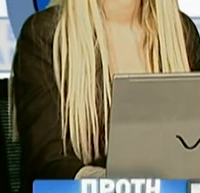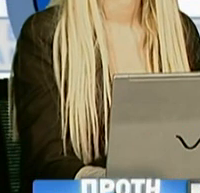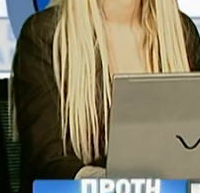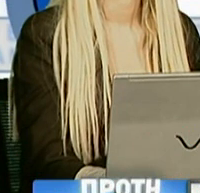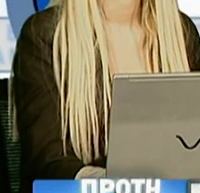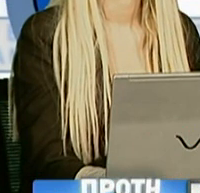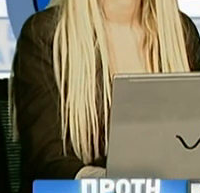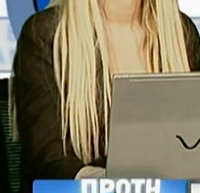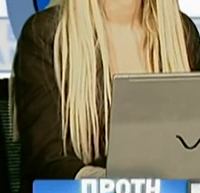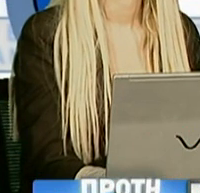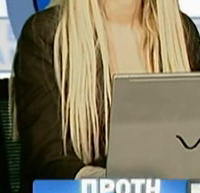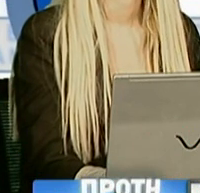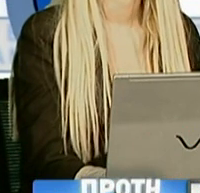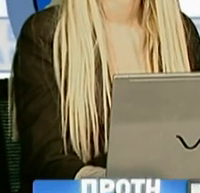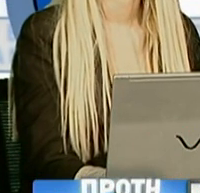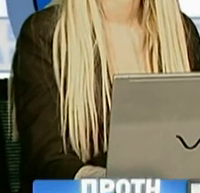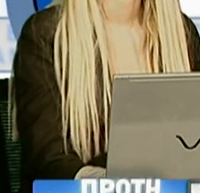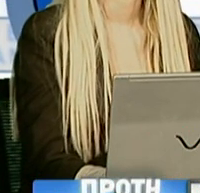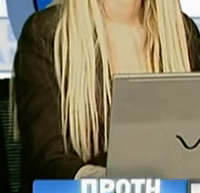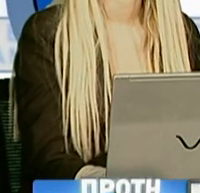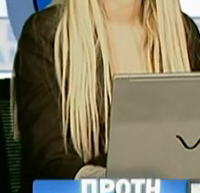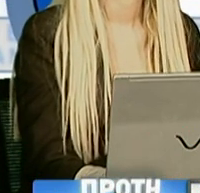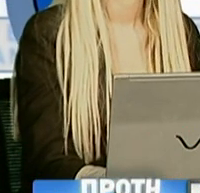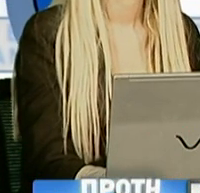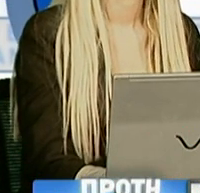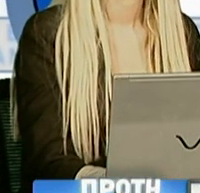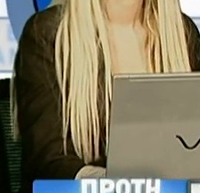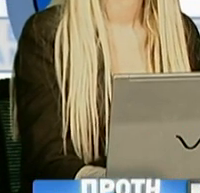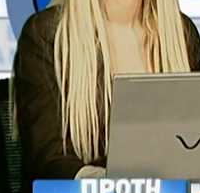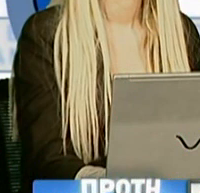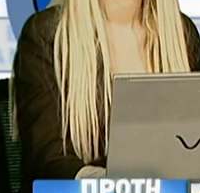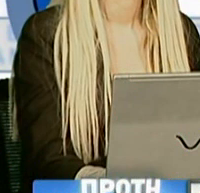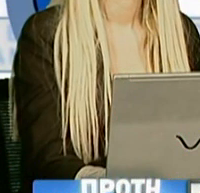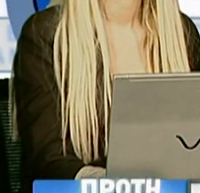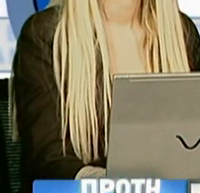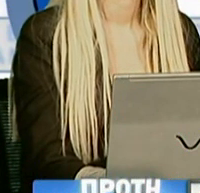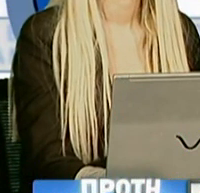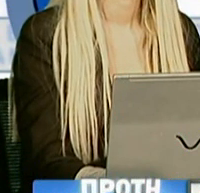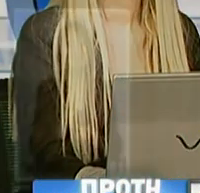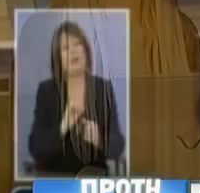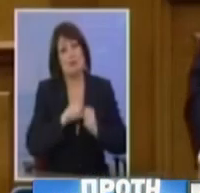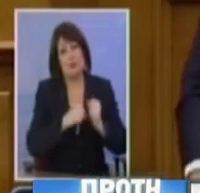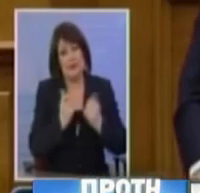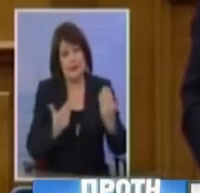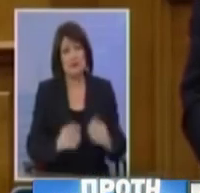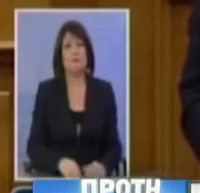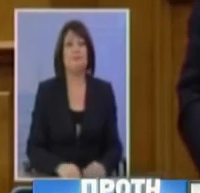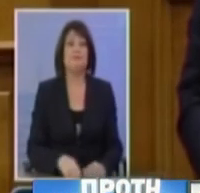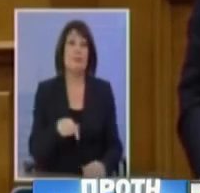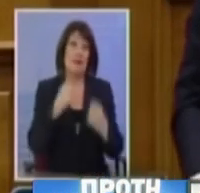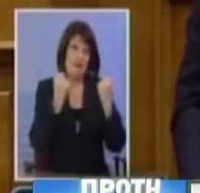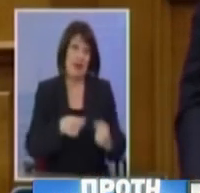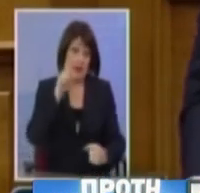οποίος απάντησε στις επικρίσεις που δέχτηκε από τον πρόεδρο και τα στελέχη του ΣΥΡΙΖΑ, έδωσε στη Βουλή κατά τη διάρκεια της συζήτησης για την ψήφιση